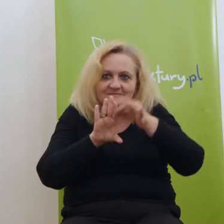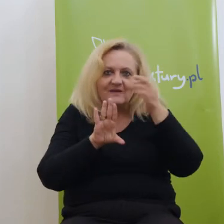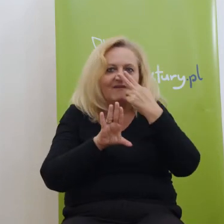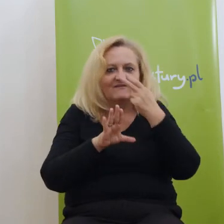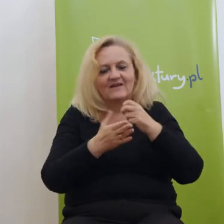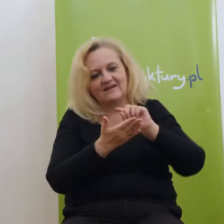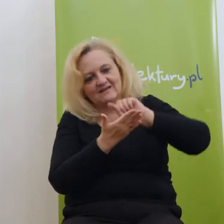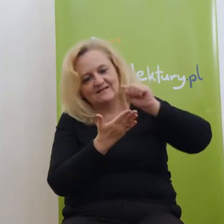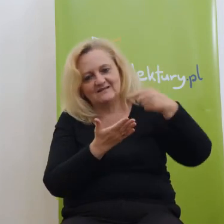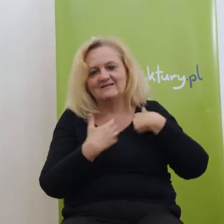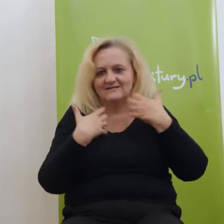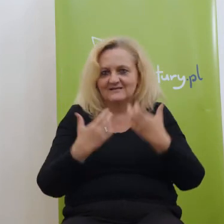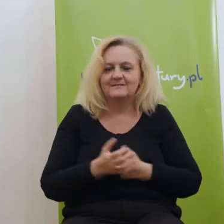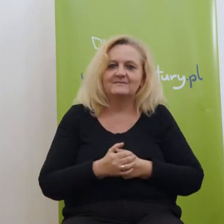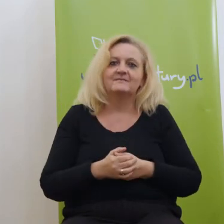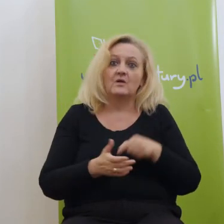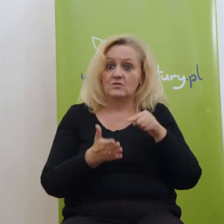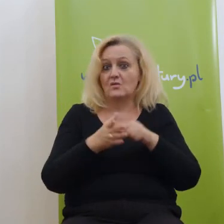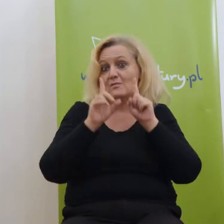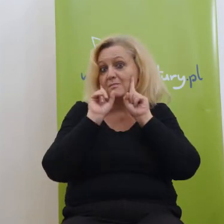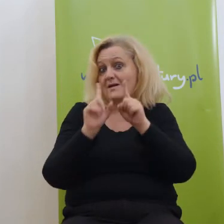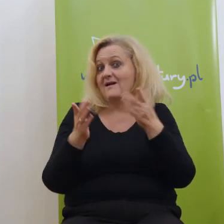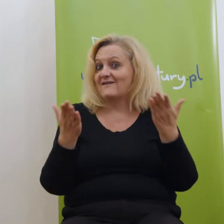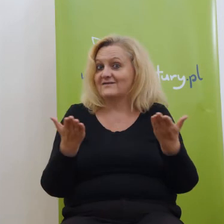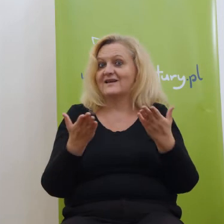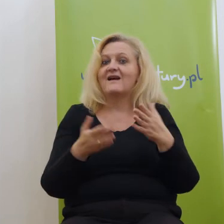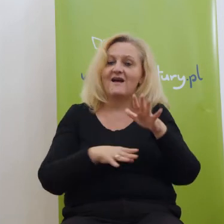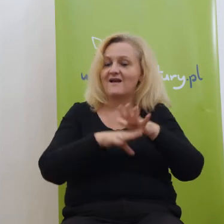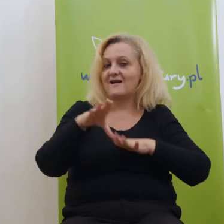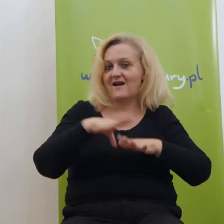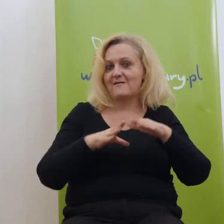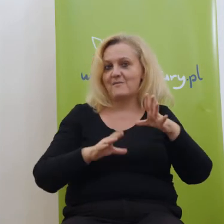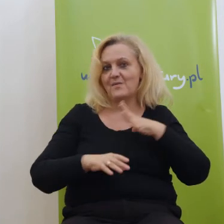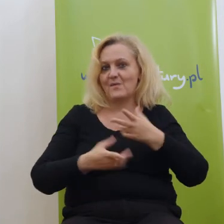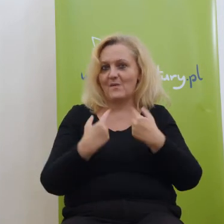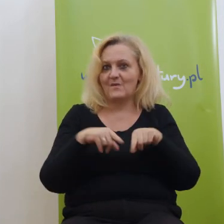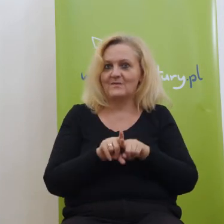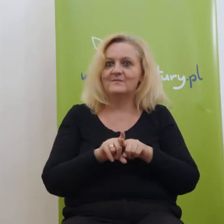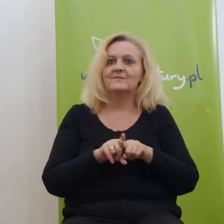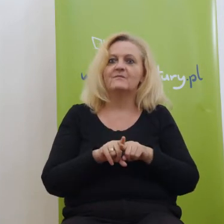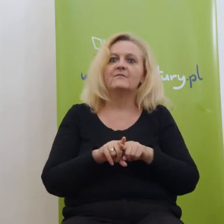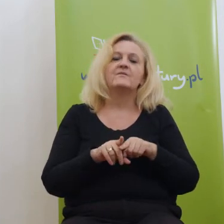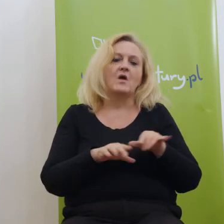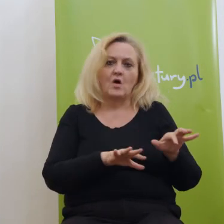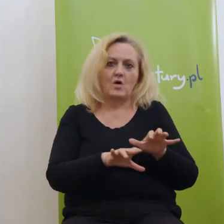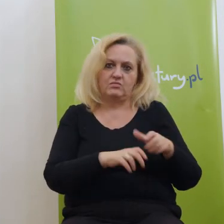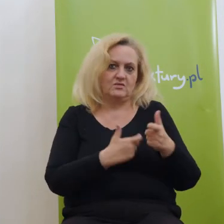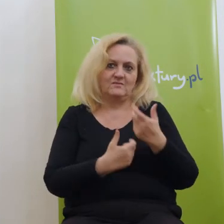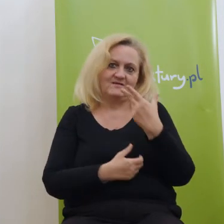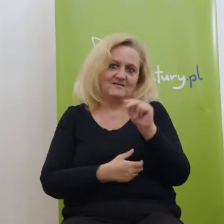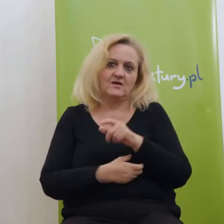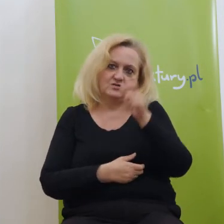był widoczny, bo to jest prawda o tym, że to rzeczywiście zostało ręcznie wykonane, że to nie zrobił tego komputer, tylko zrobiła